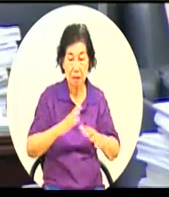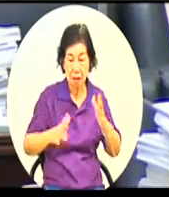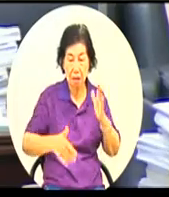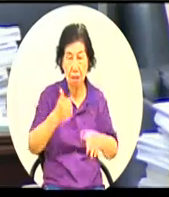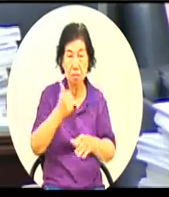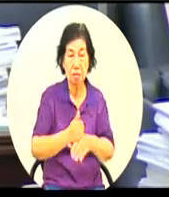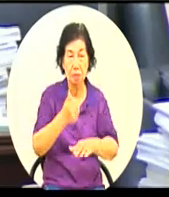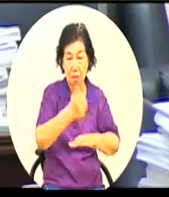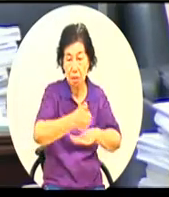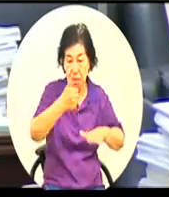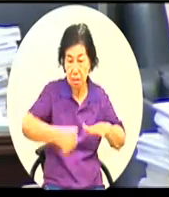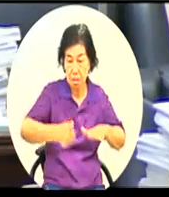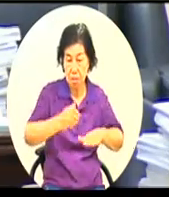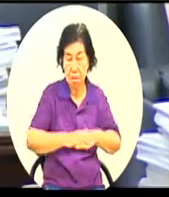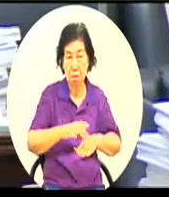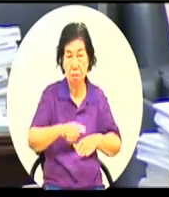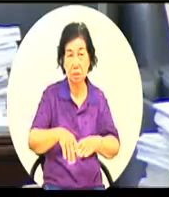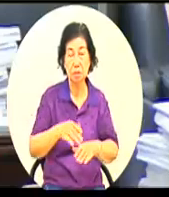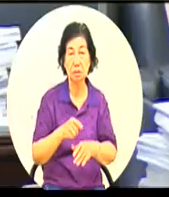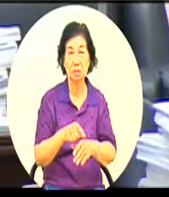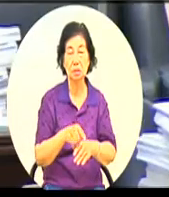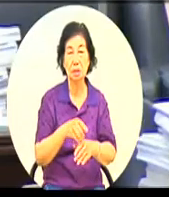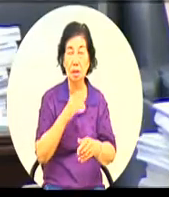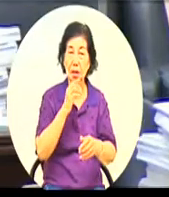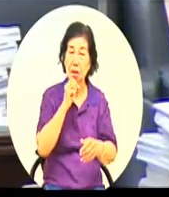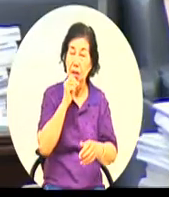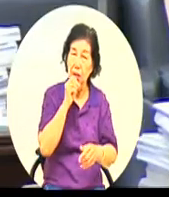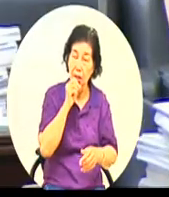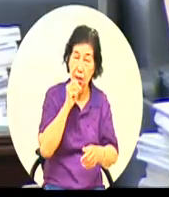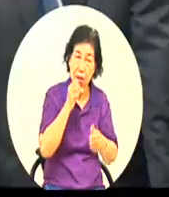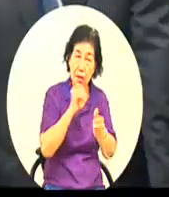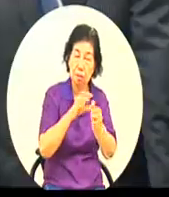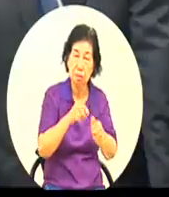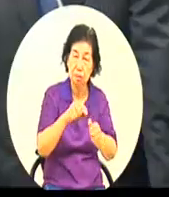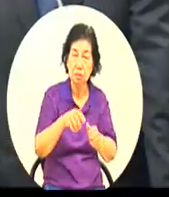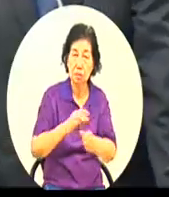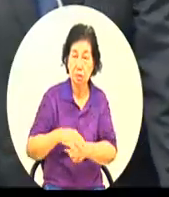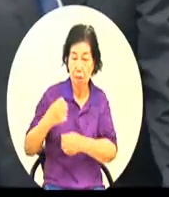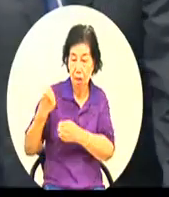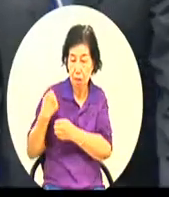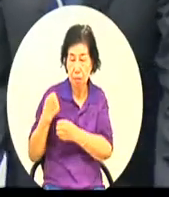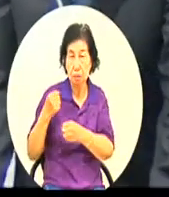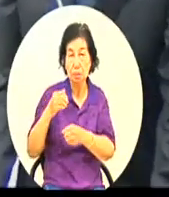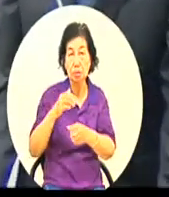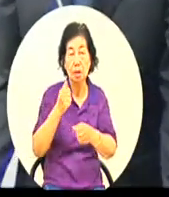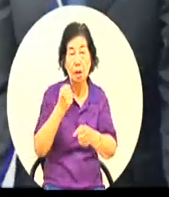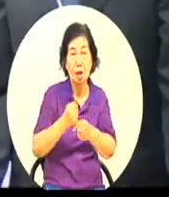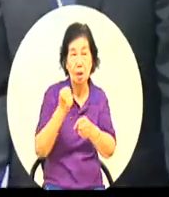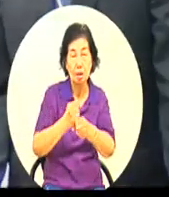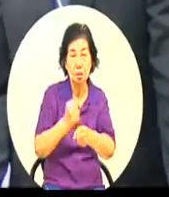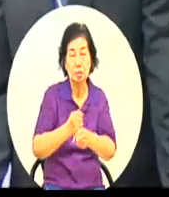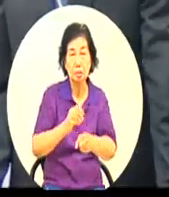啊！你的看法，你赞同对一个对一个总统？ 请市长来， 请简单答复对不对？ 多谢。